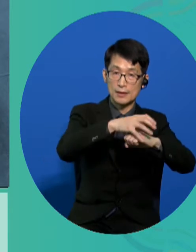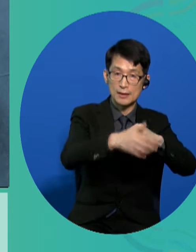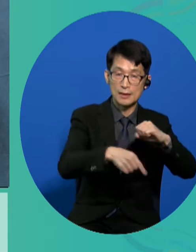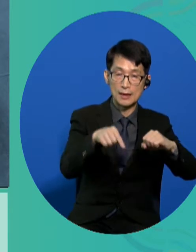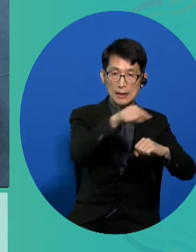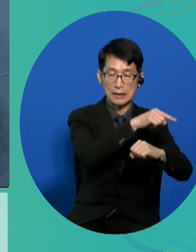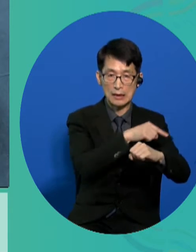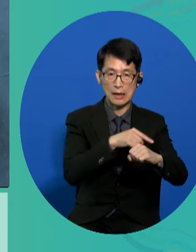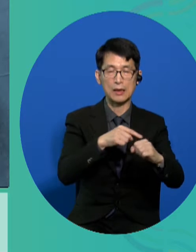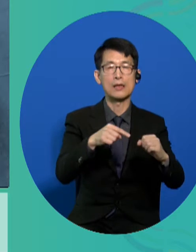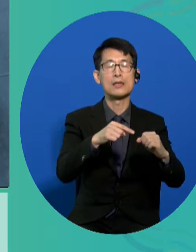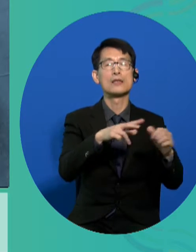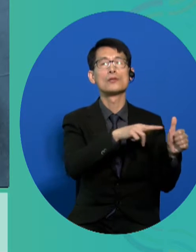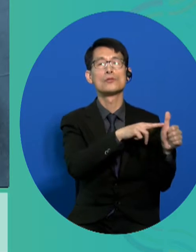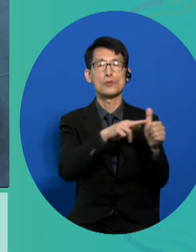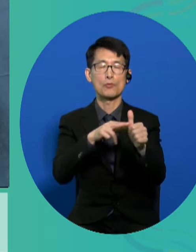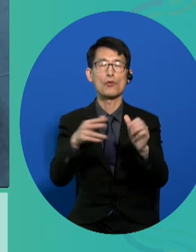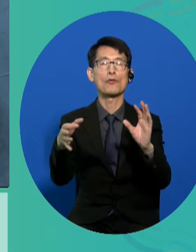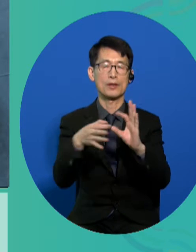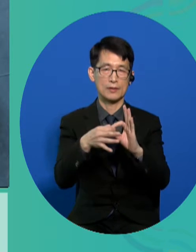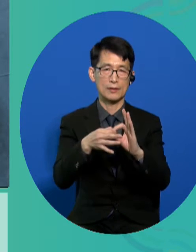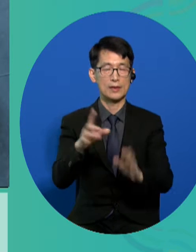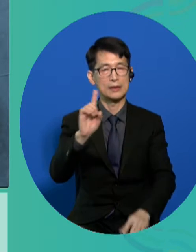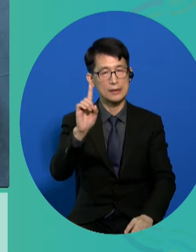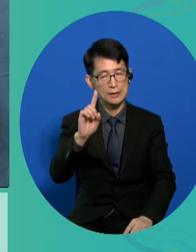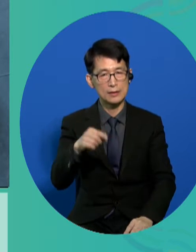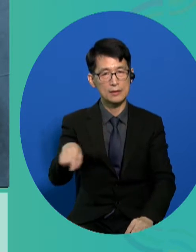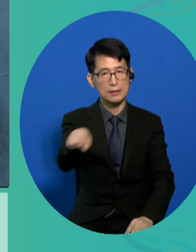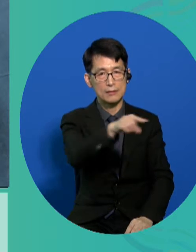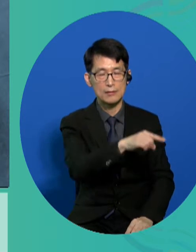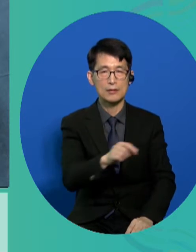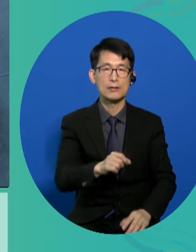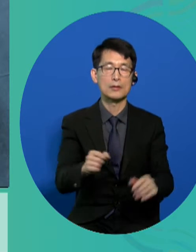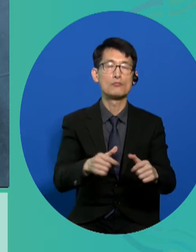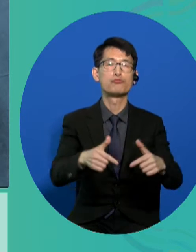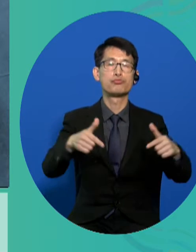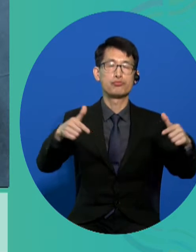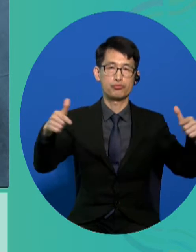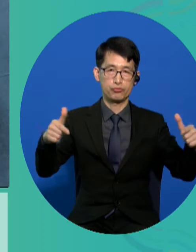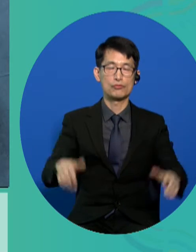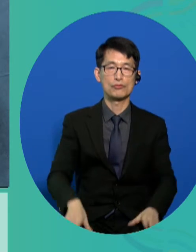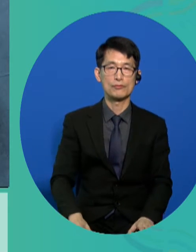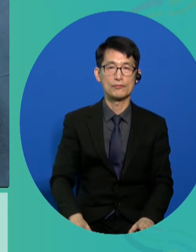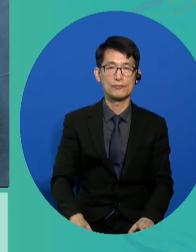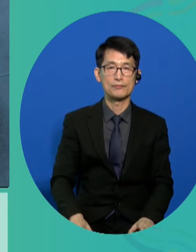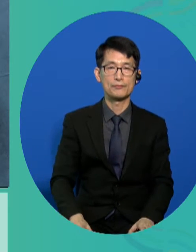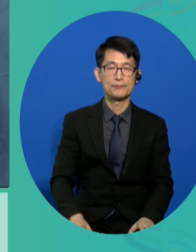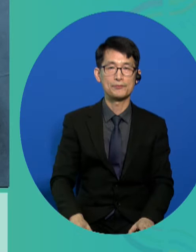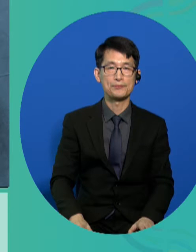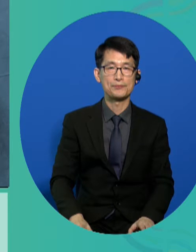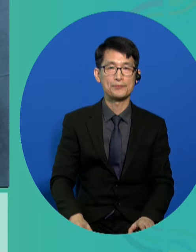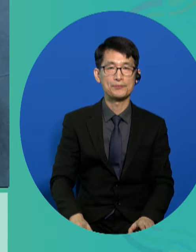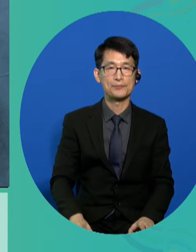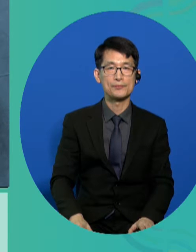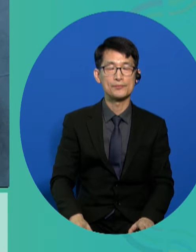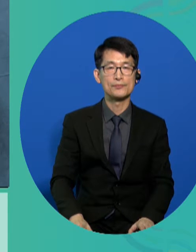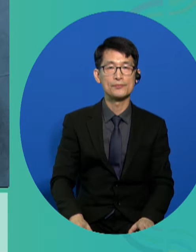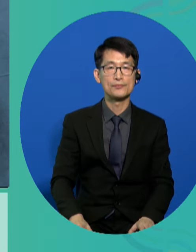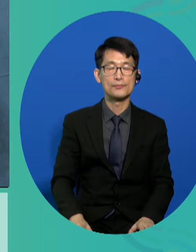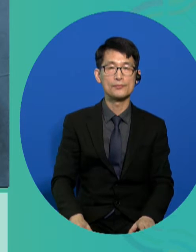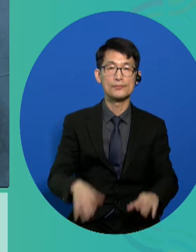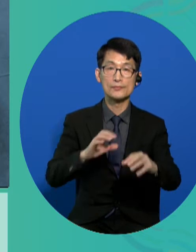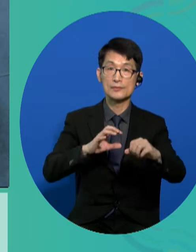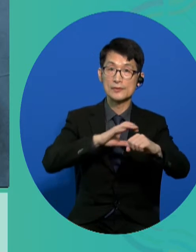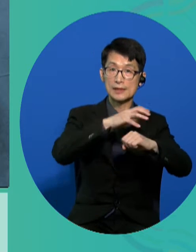성장하고 있습니다. 또 도시 자동차 여행이 20억 건이 넘습니다. 글로벌 여행